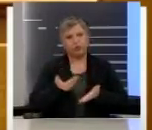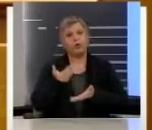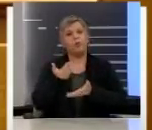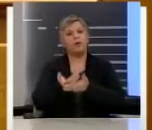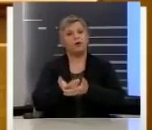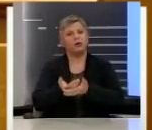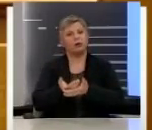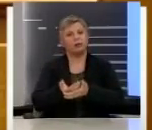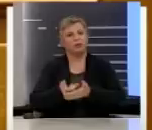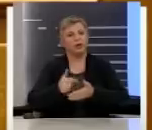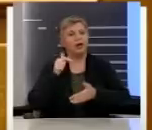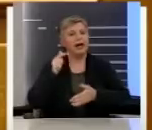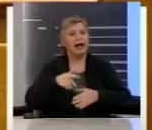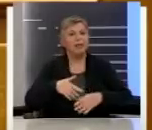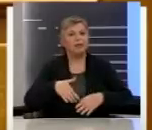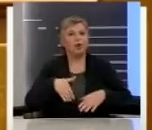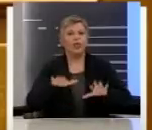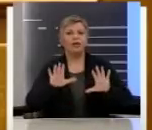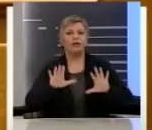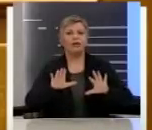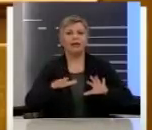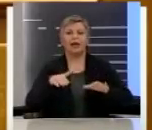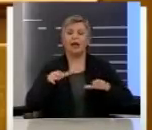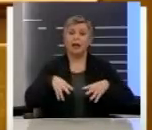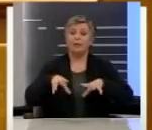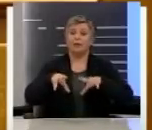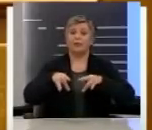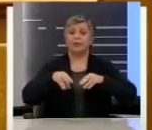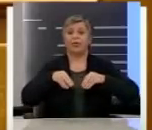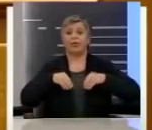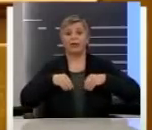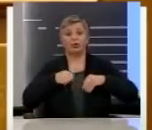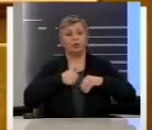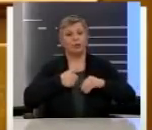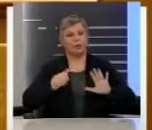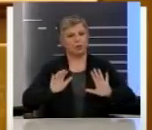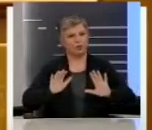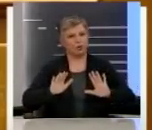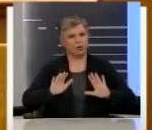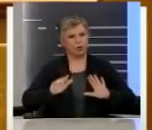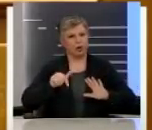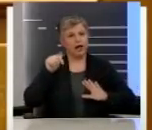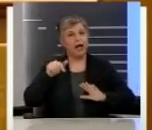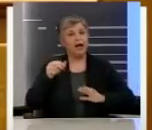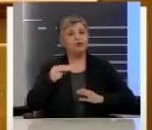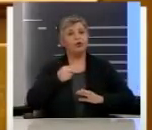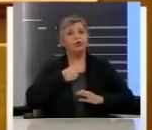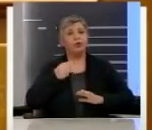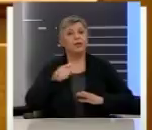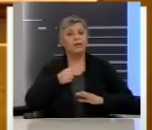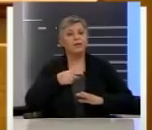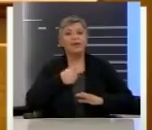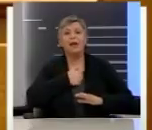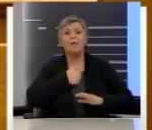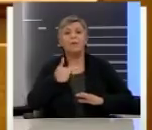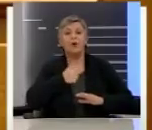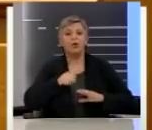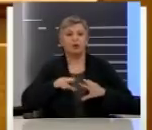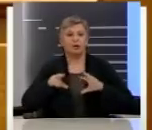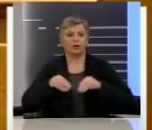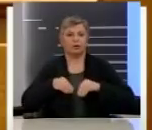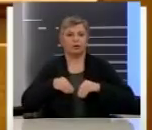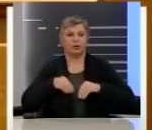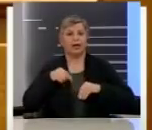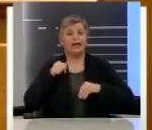δεν γίνεται στη βάση της ανοχής στη διαφορετικότητα. Διότι για μας το θέμα δεν είναι η ανοχή, αλλά είναι η